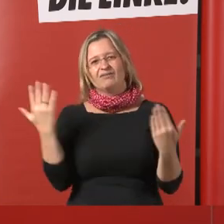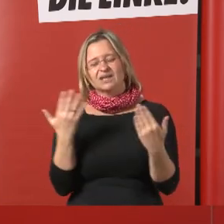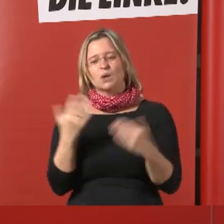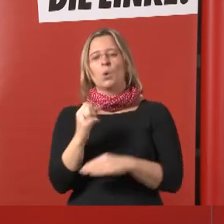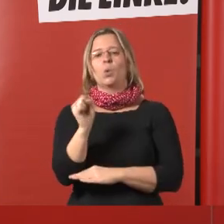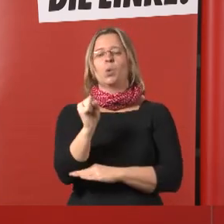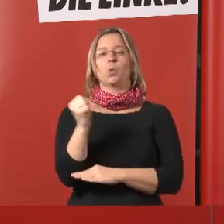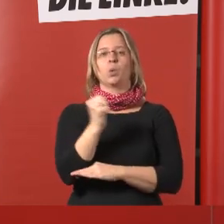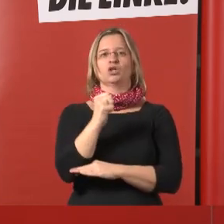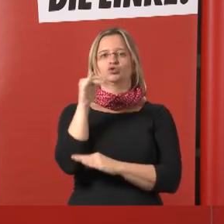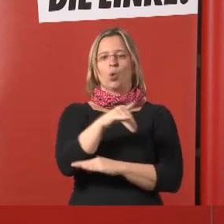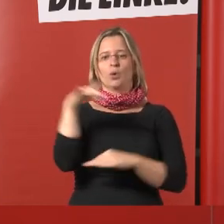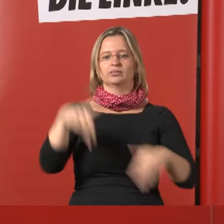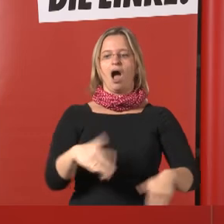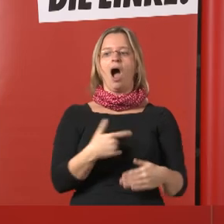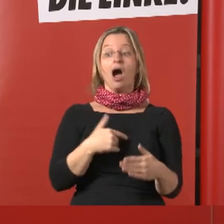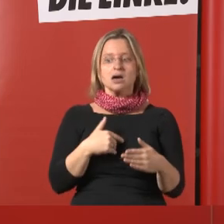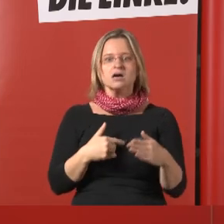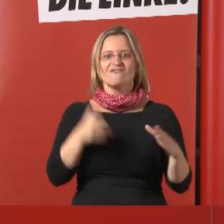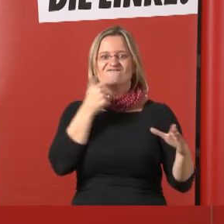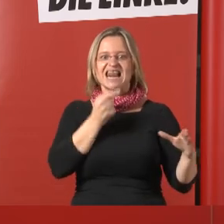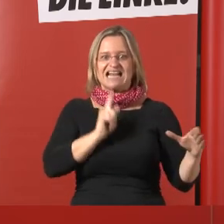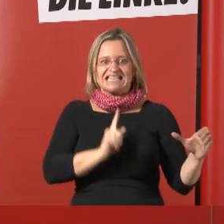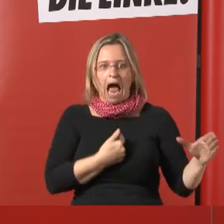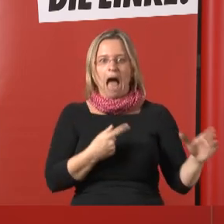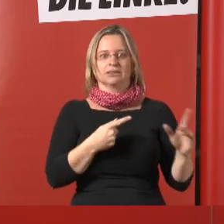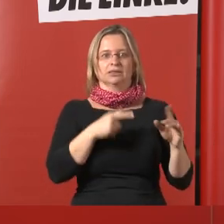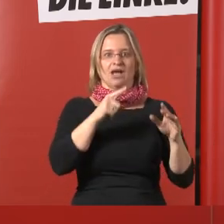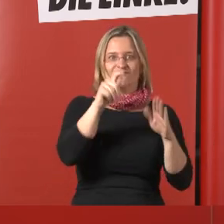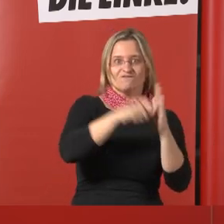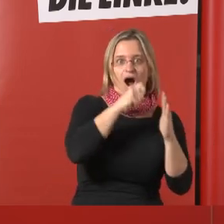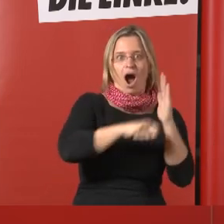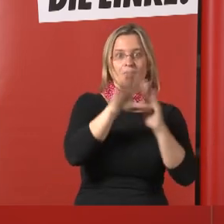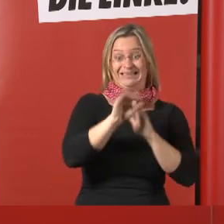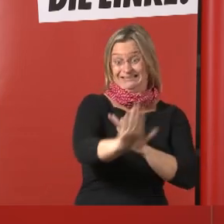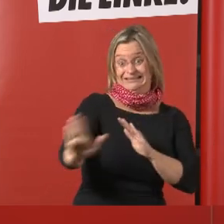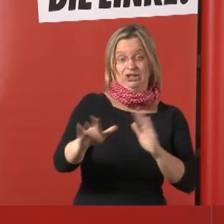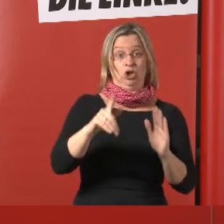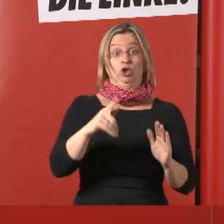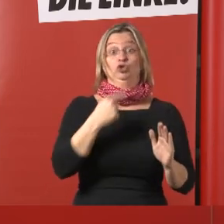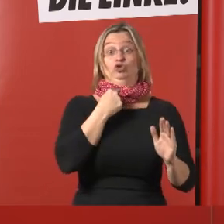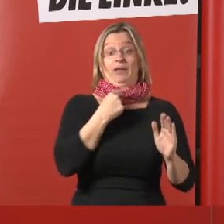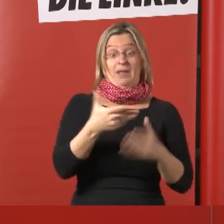CDU, finde ich, immer noch sozusagen offen darauf spekuliert, mit den Stimmen der AfD